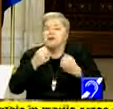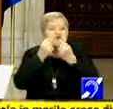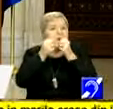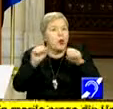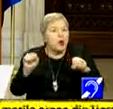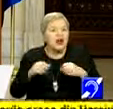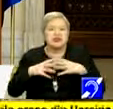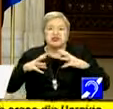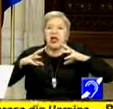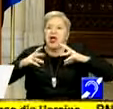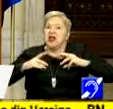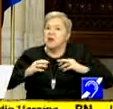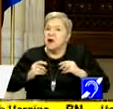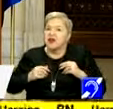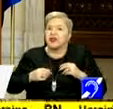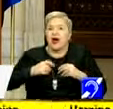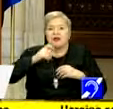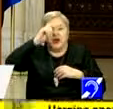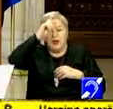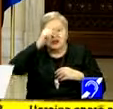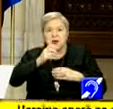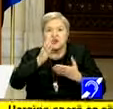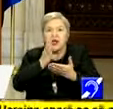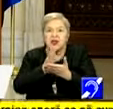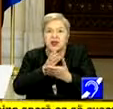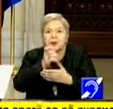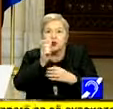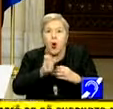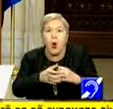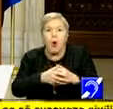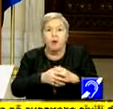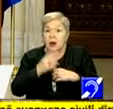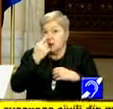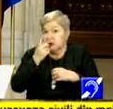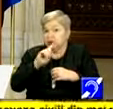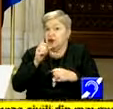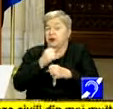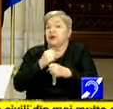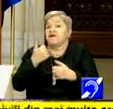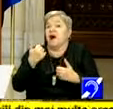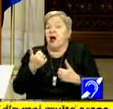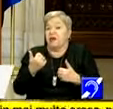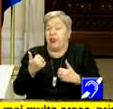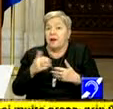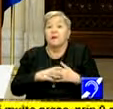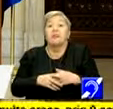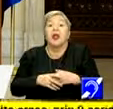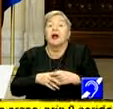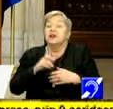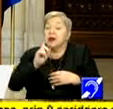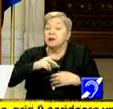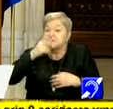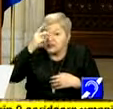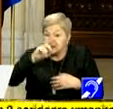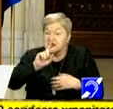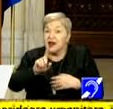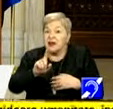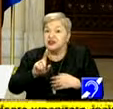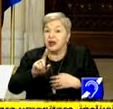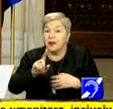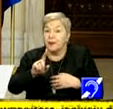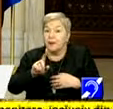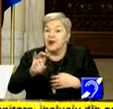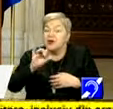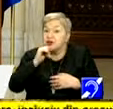la respectarea drepturilor omului. Prin urmare, trebuie să fim conștienți de acest diagnostic și